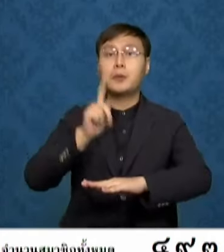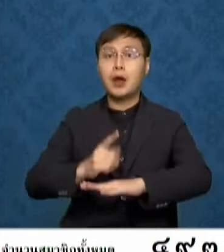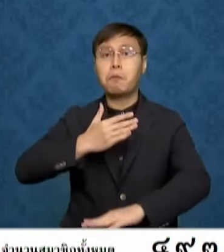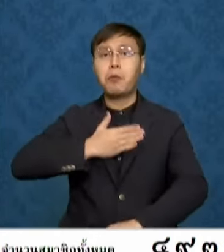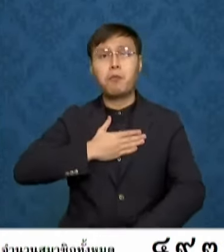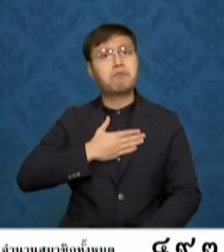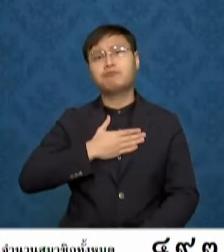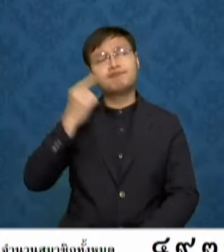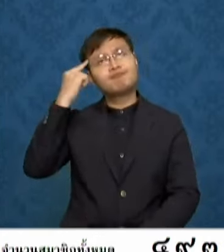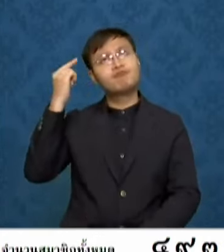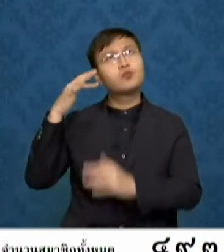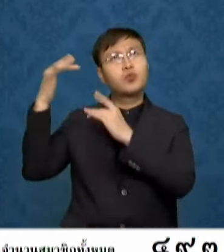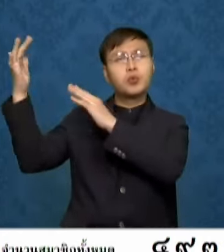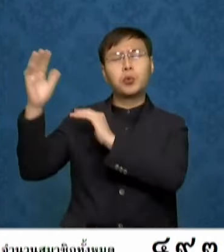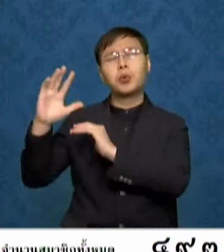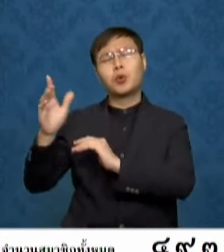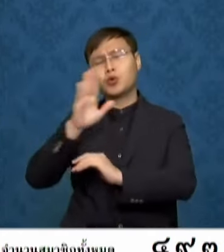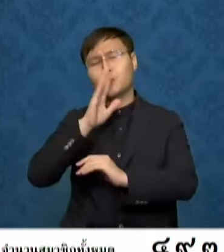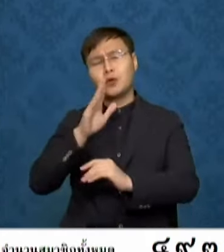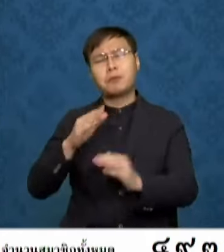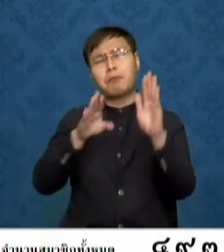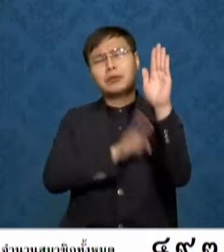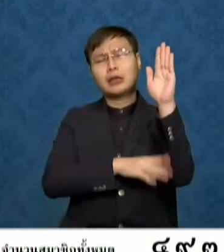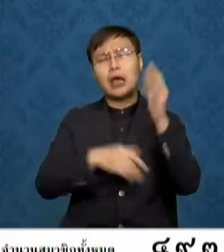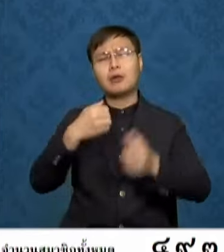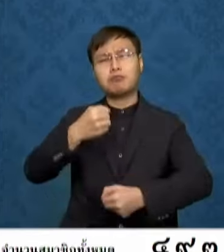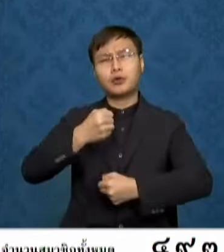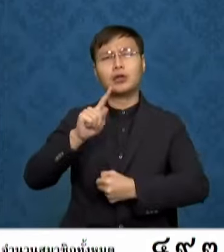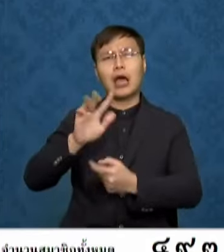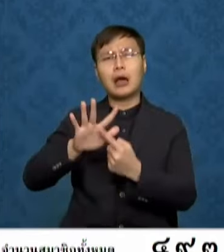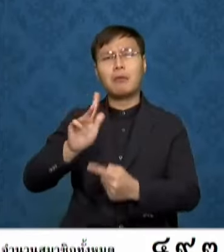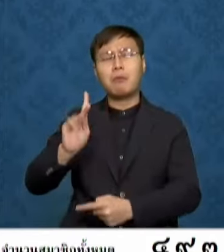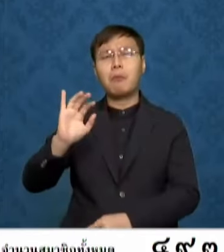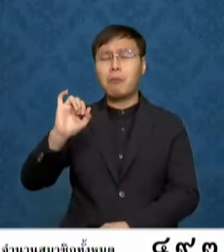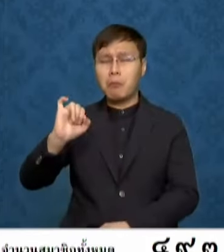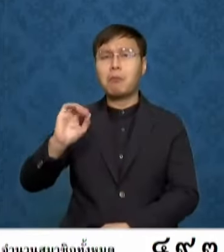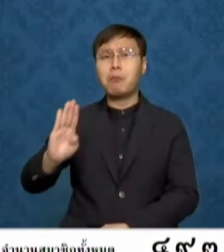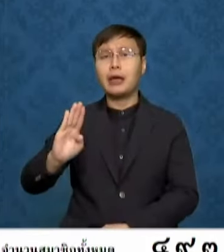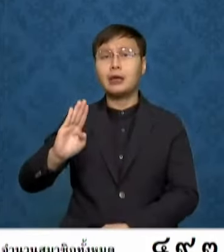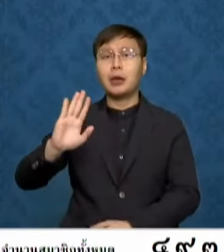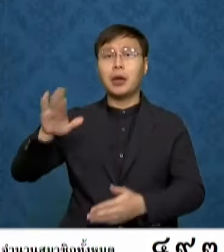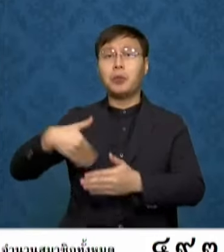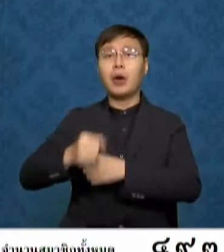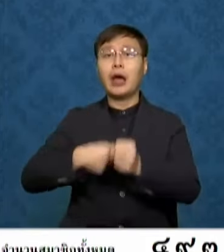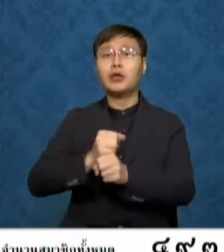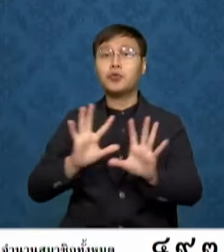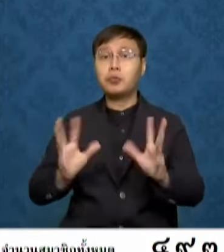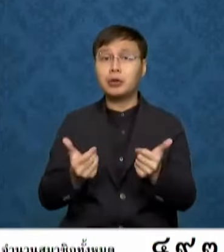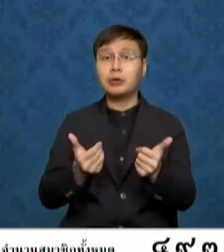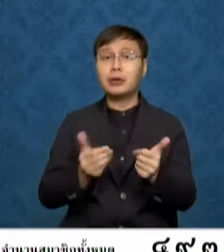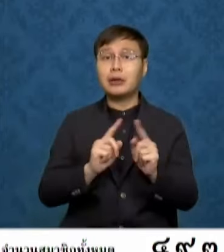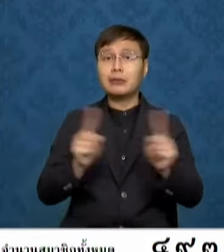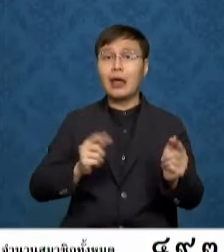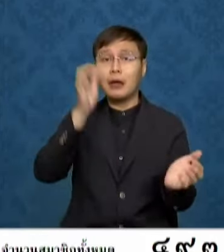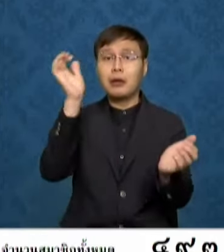ผมไม่อยากจินตนาการว่าถ้าคดีตากใบสิ้นอายุความโดยไม่แม้แต่จะมีการนำตัวผู้ต้องหามา